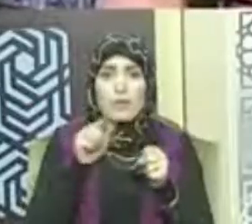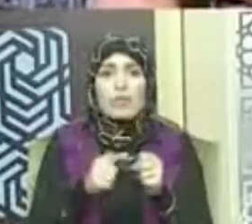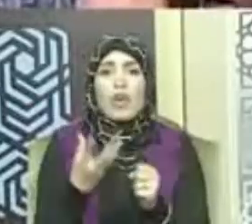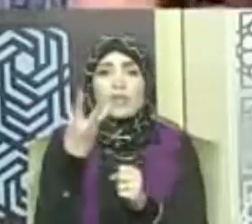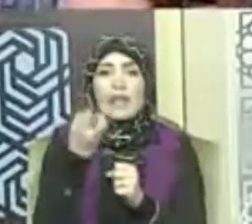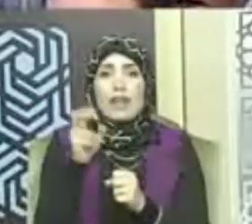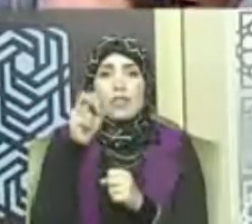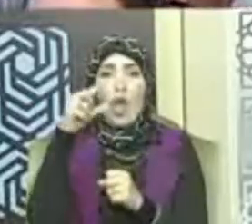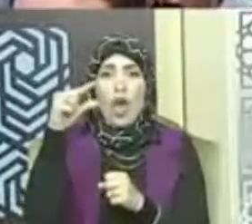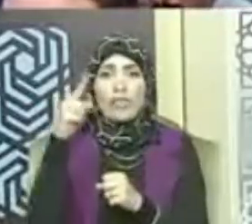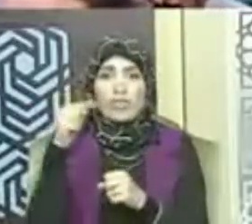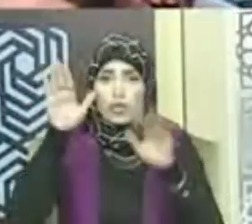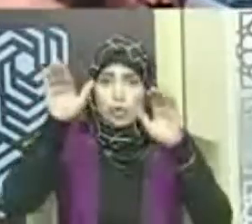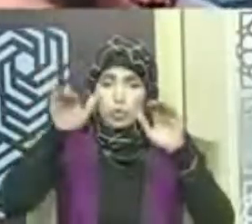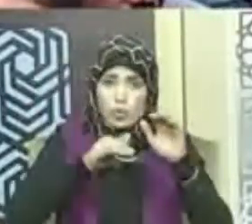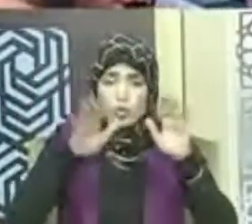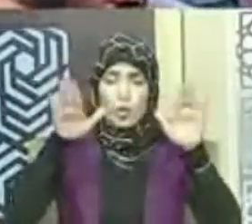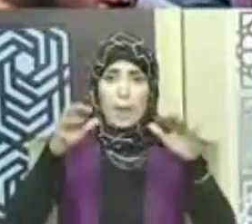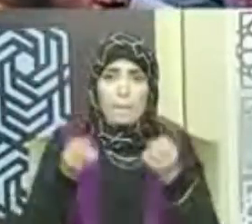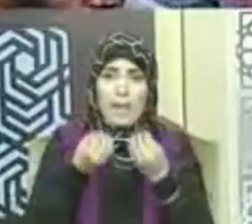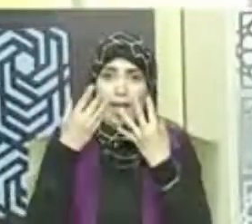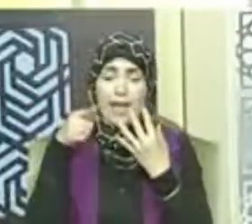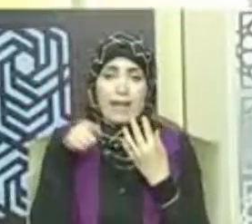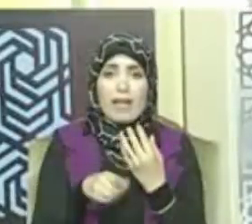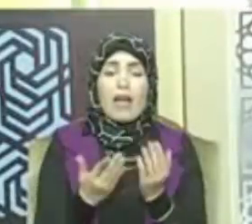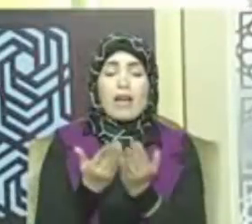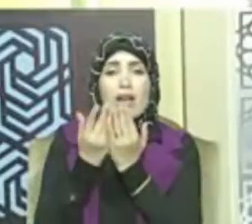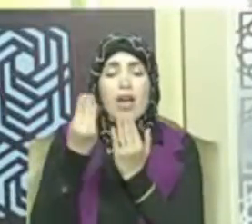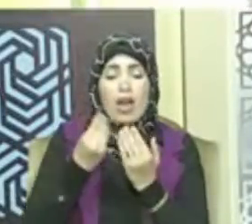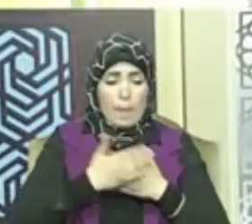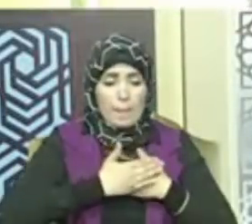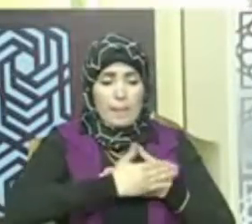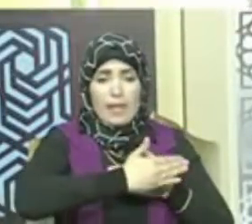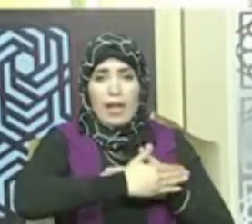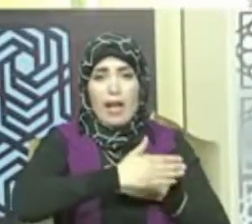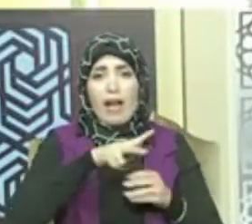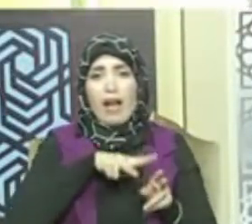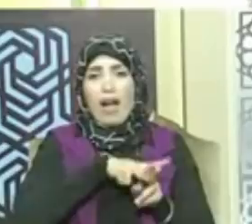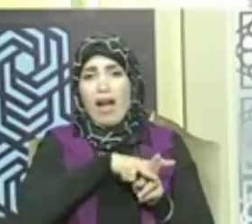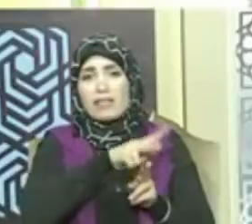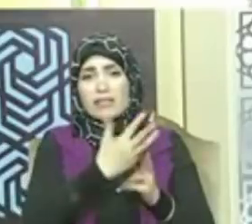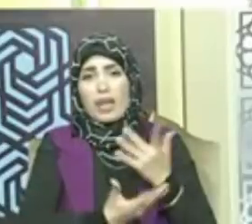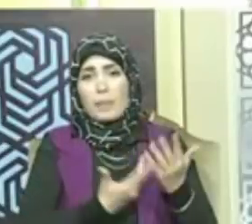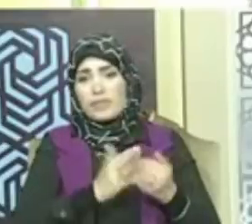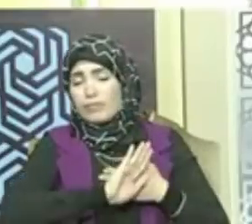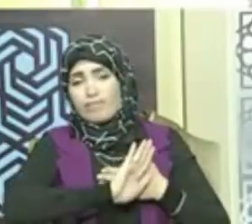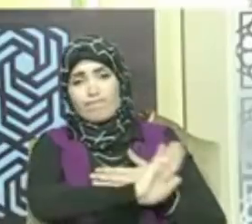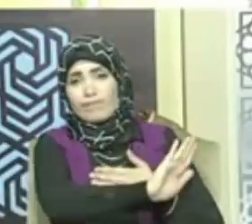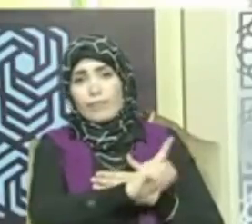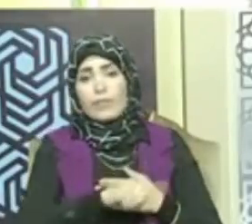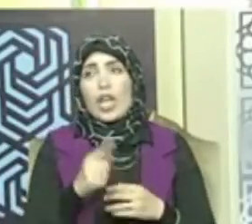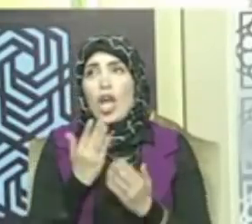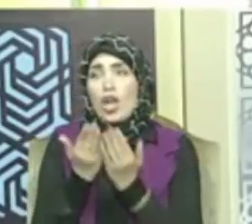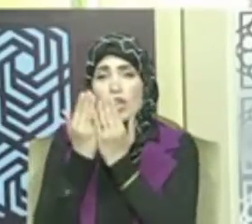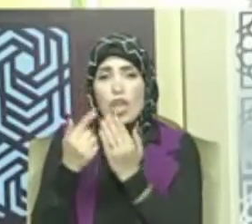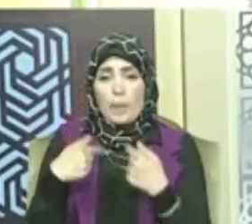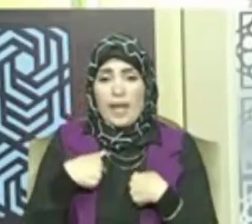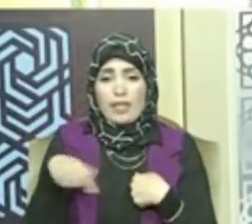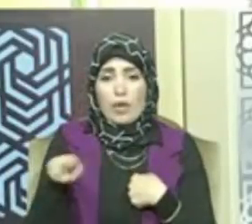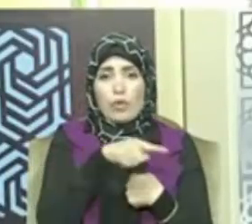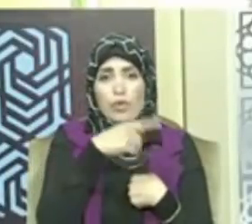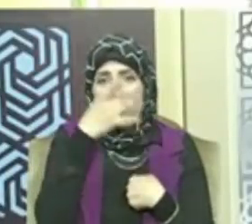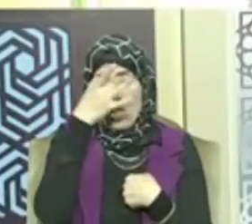من عتقائك من النار. اللهم لا تجعل فينا ولا لنا ولا بيننا في ساعتنا هذه،